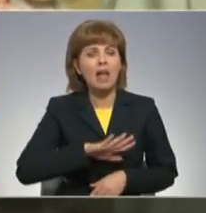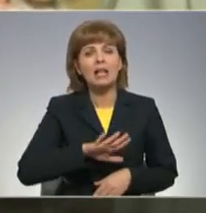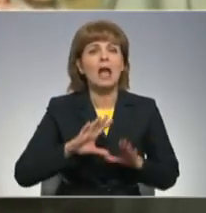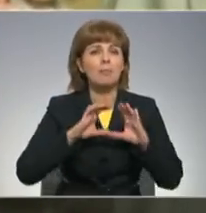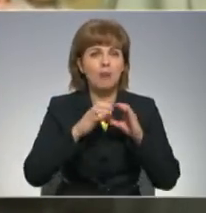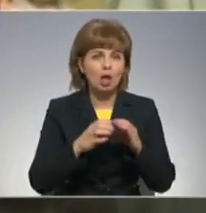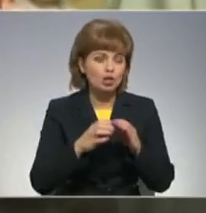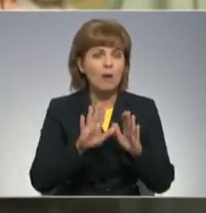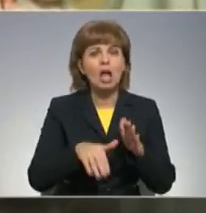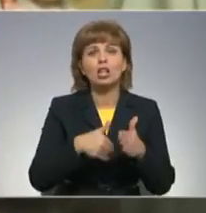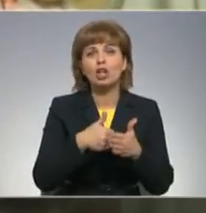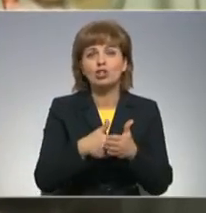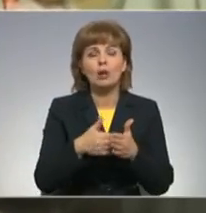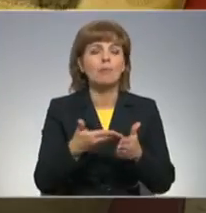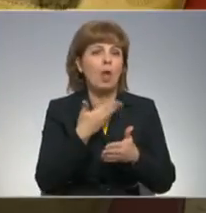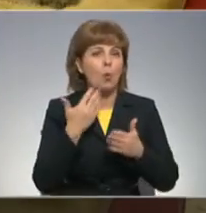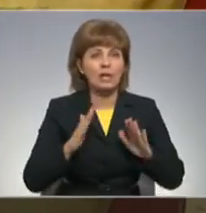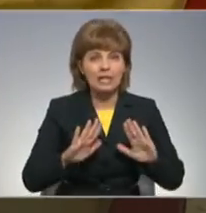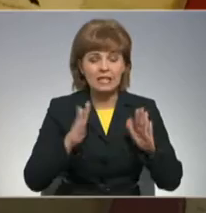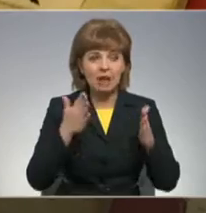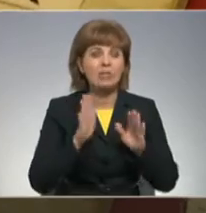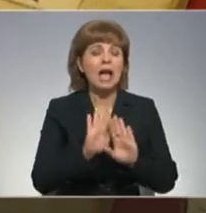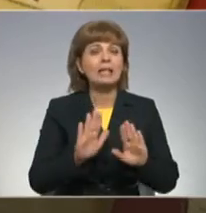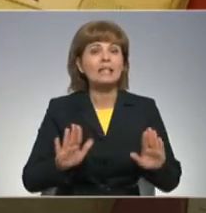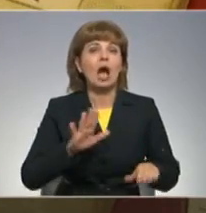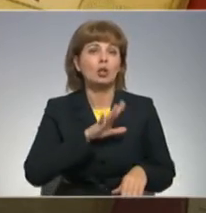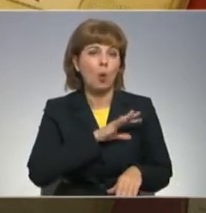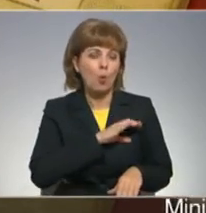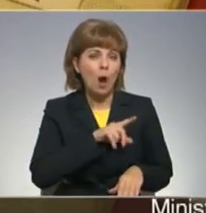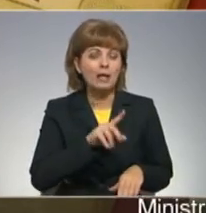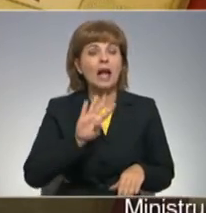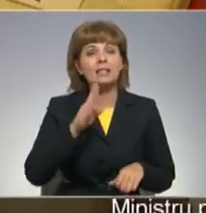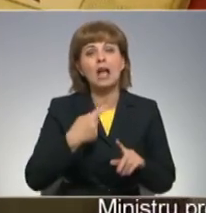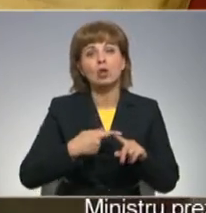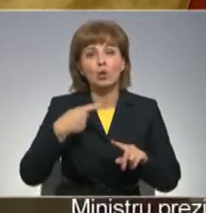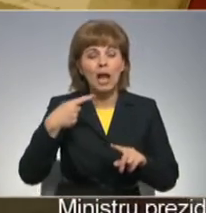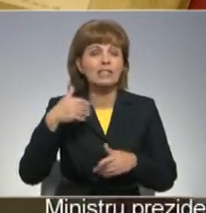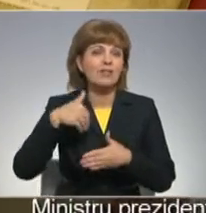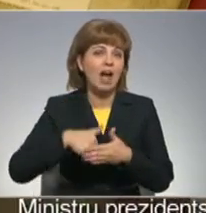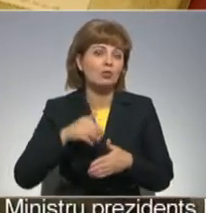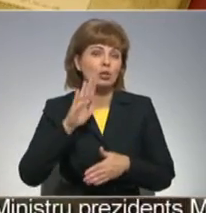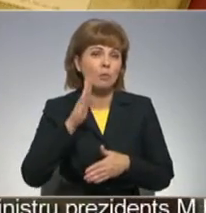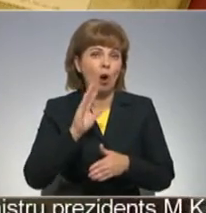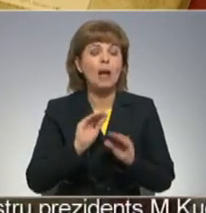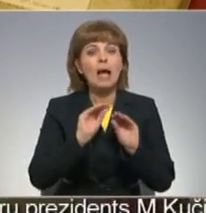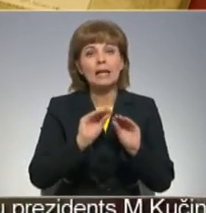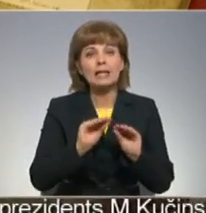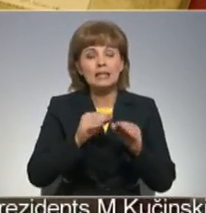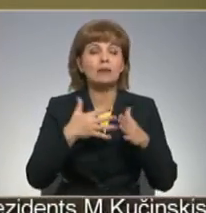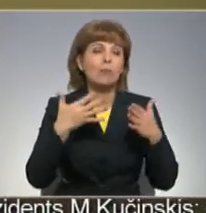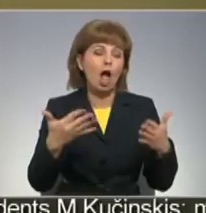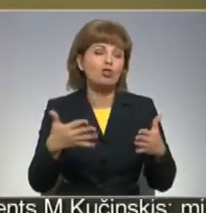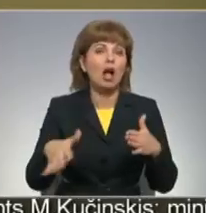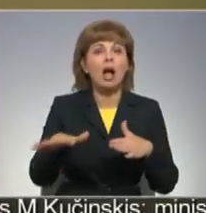pasaulē, gan viņai līdz šim nav izdevies. Izstāde Ogrē ir ceturtā reize, kad vēsturiskie spogulīši tiek izlikti plašākai